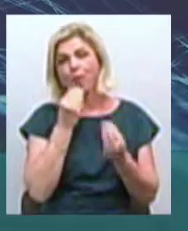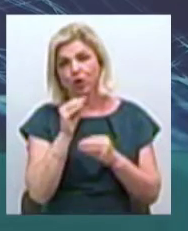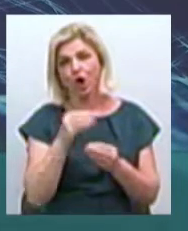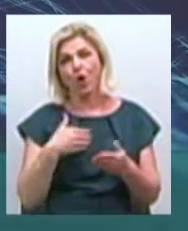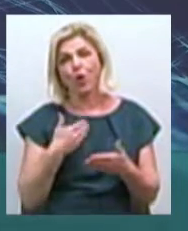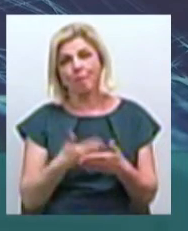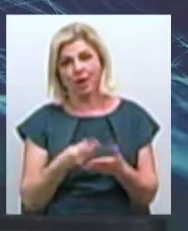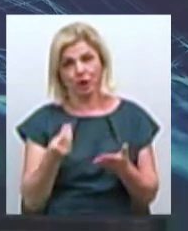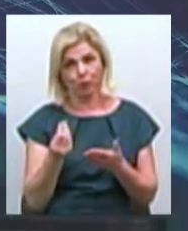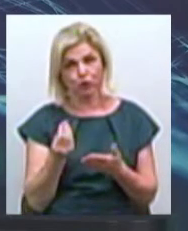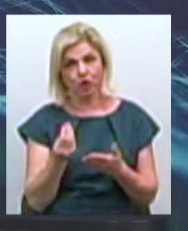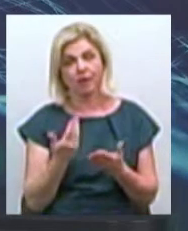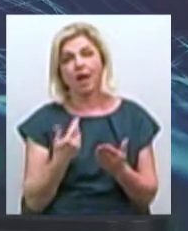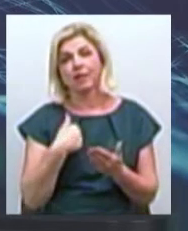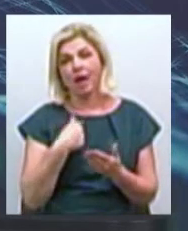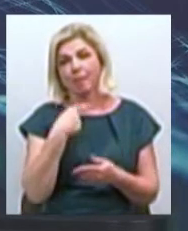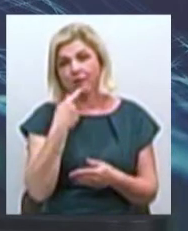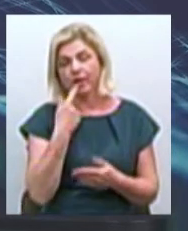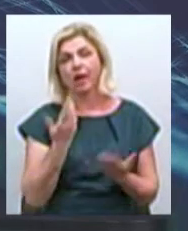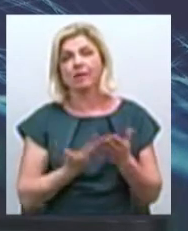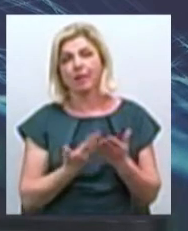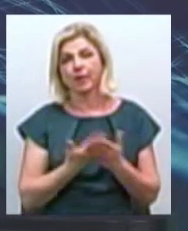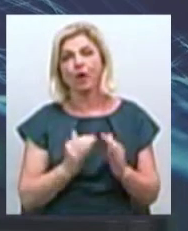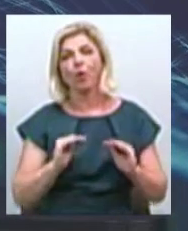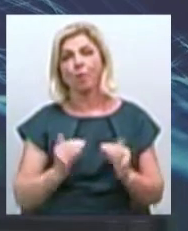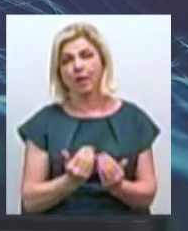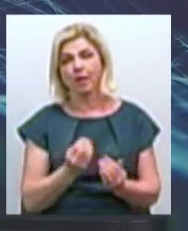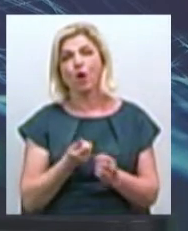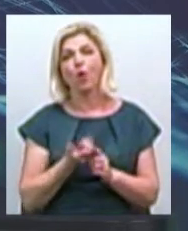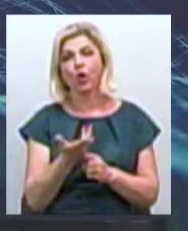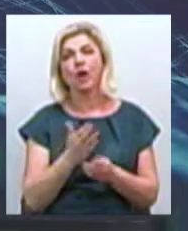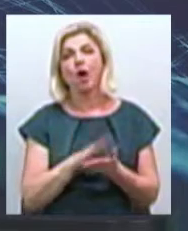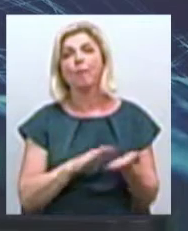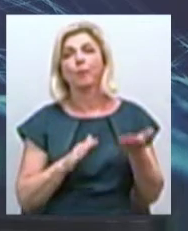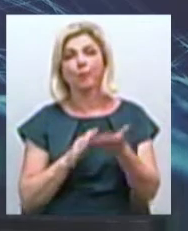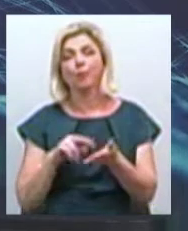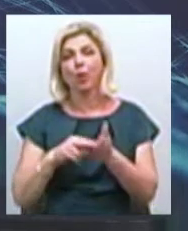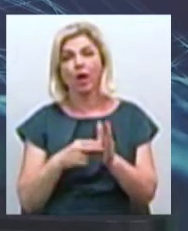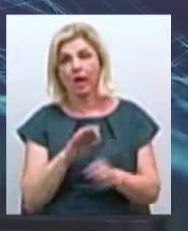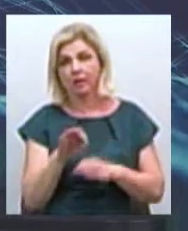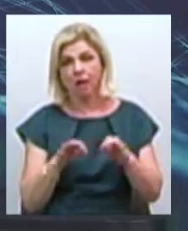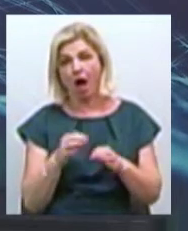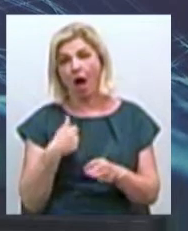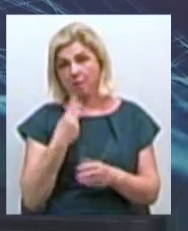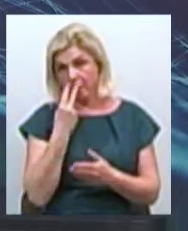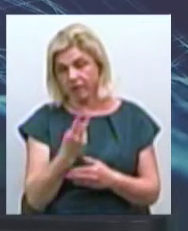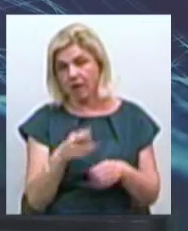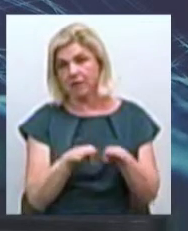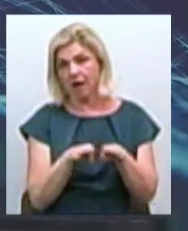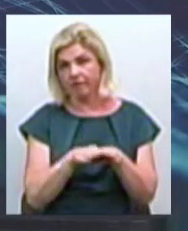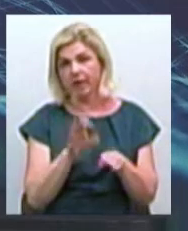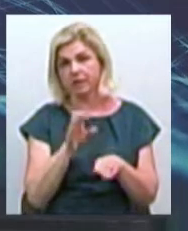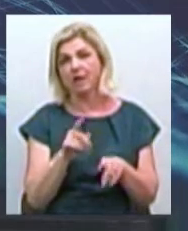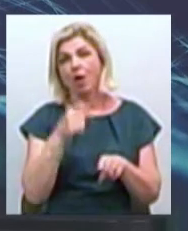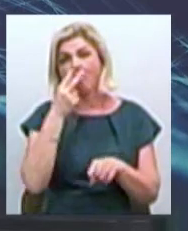бюджет. Там казали, що, наприклад, зменшилась кількість поданих проєктів, але ми бачимо, що порівняно з минулорічним показником